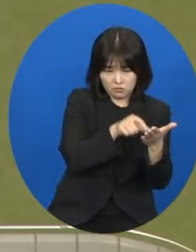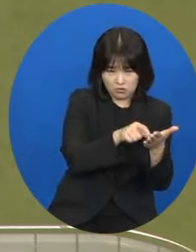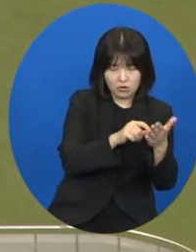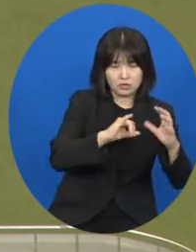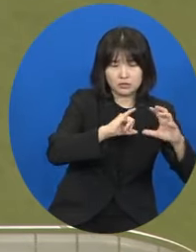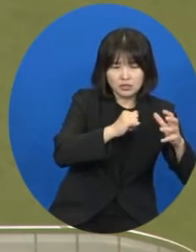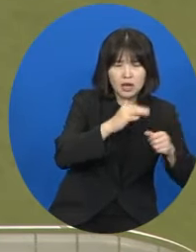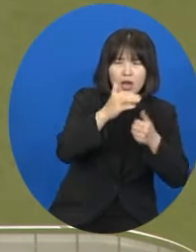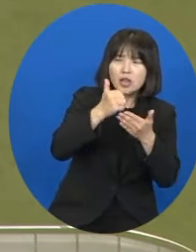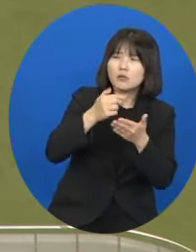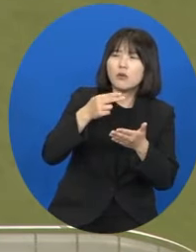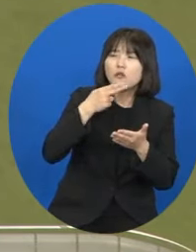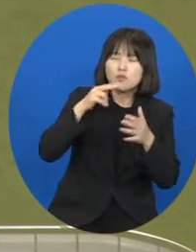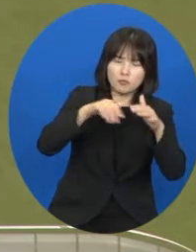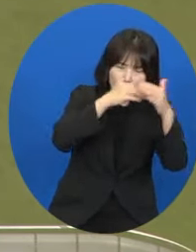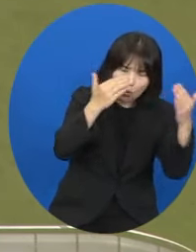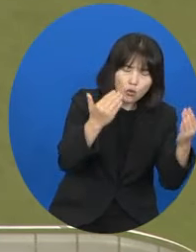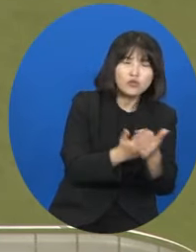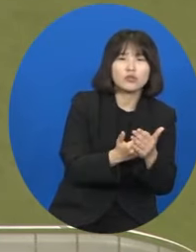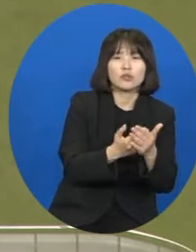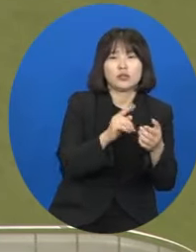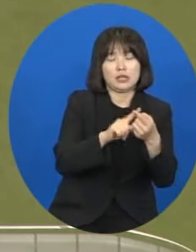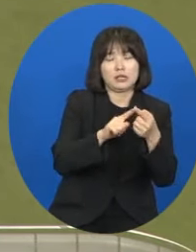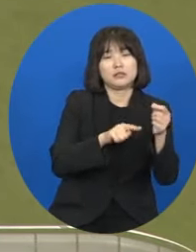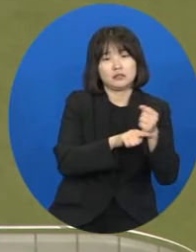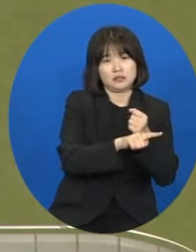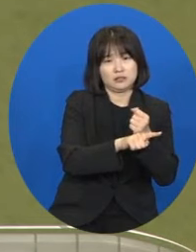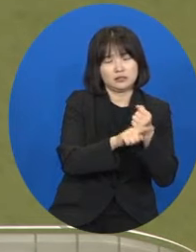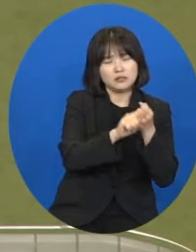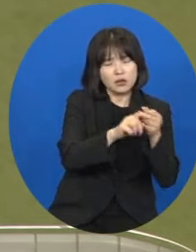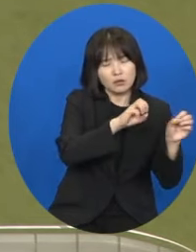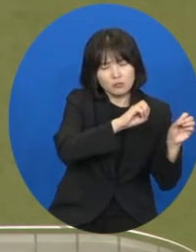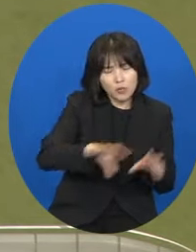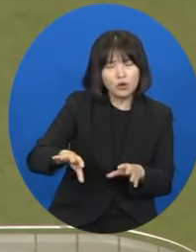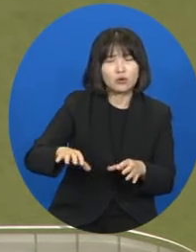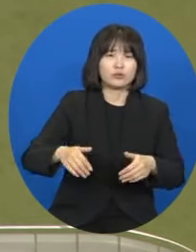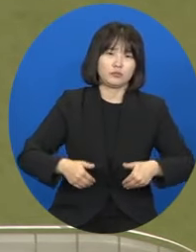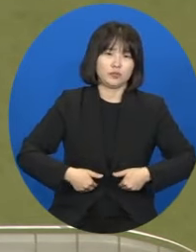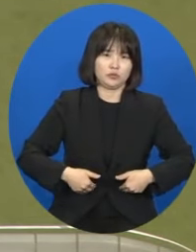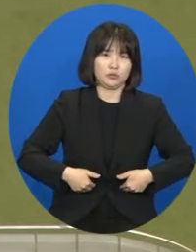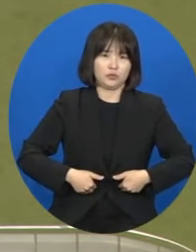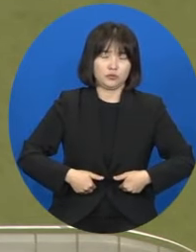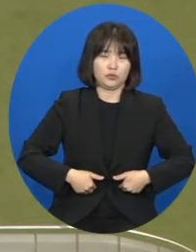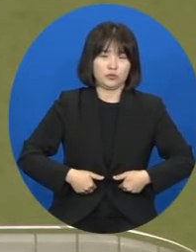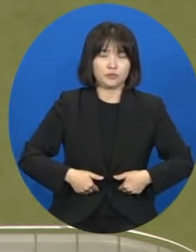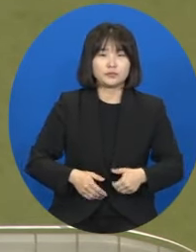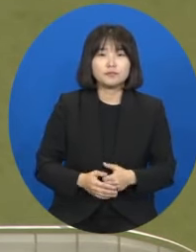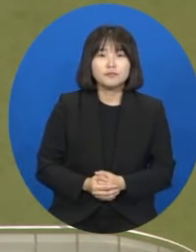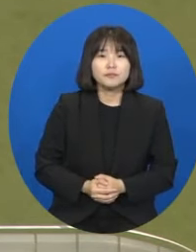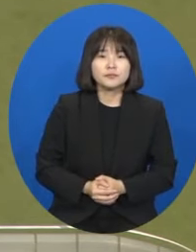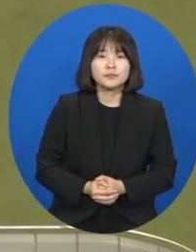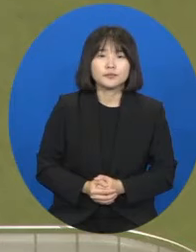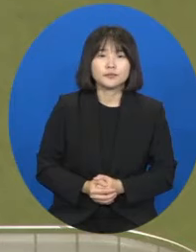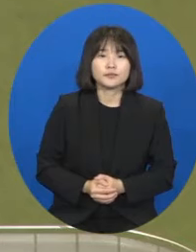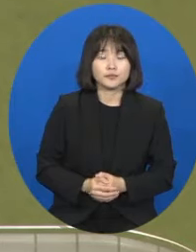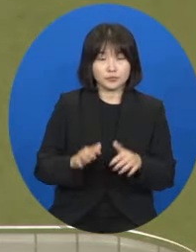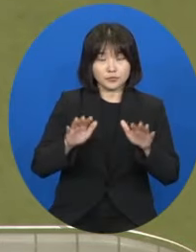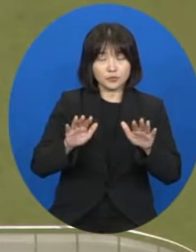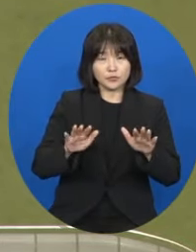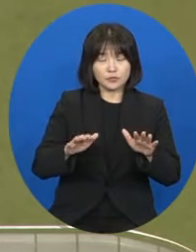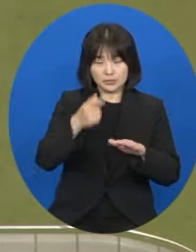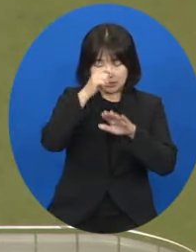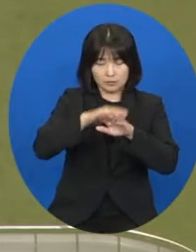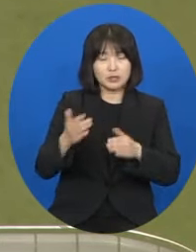모든 것을 뜻하는 것입니다. 그것을 버려야 된다, 돌아서야 된다라고 말씀을 해요. 우리가 오늘 이 시간